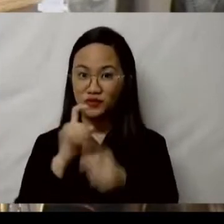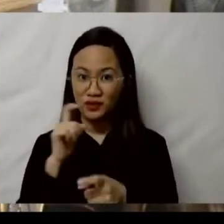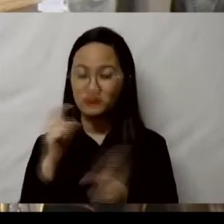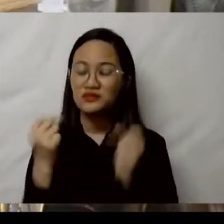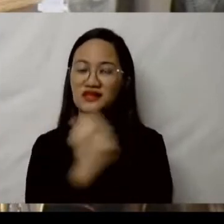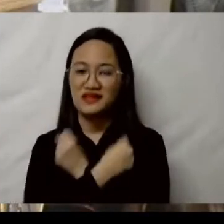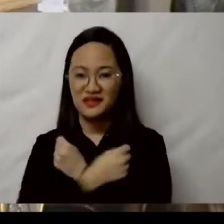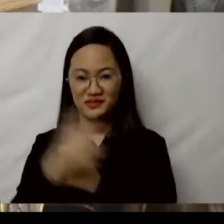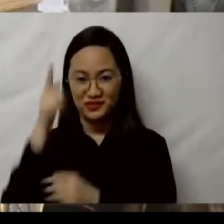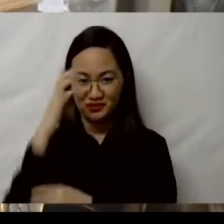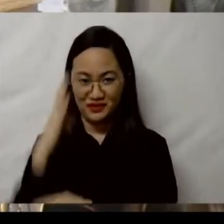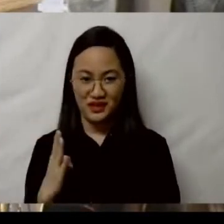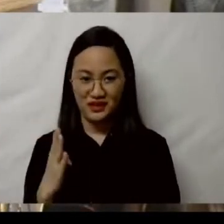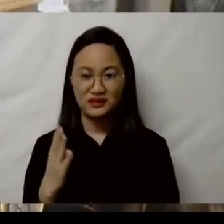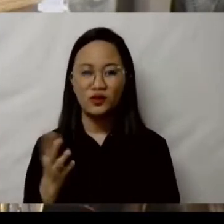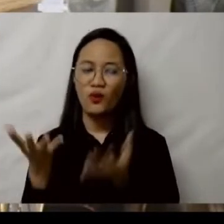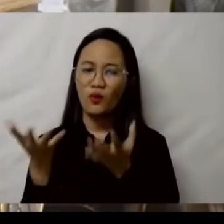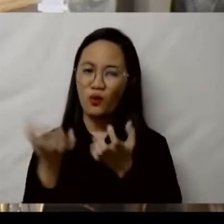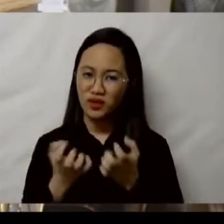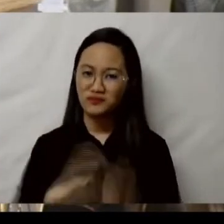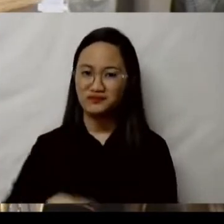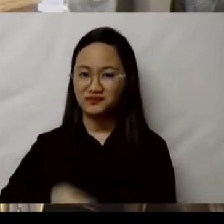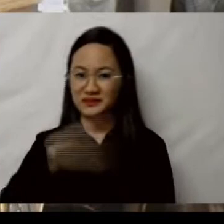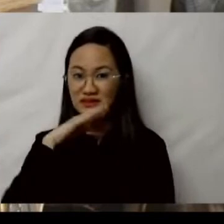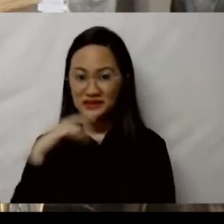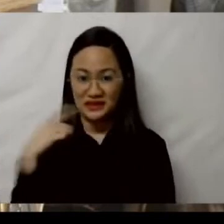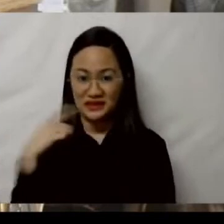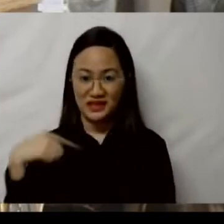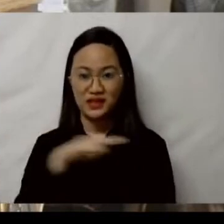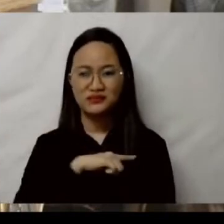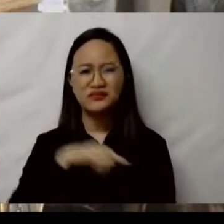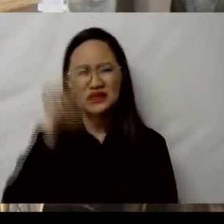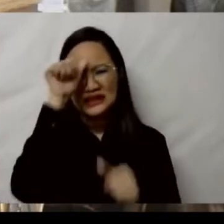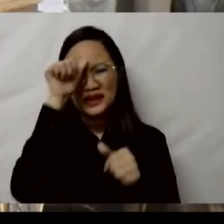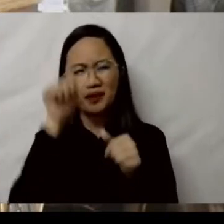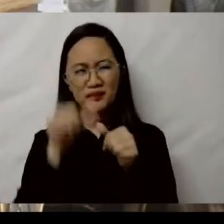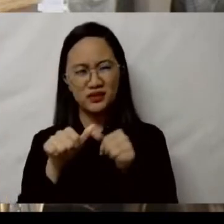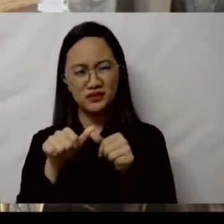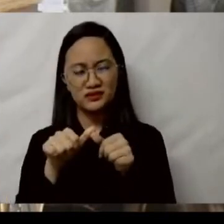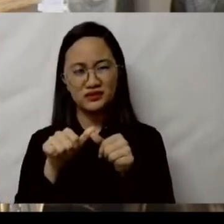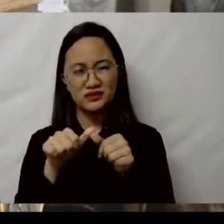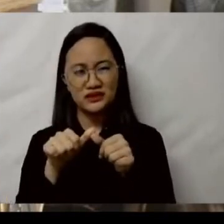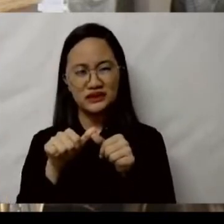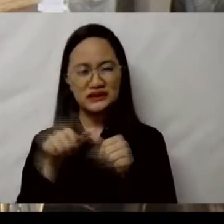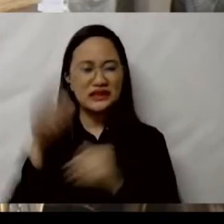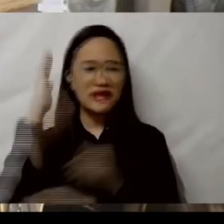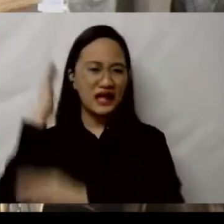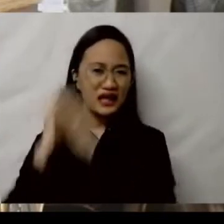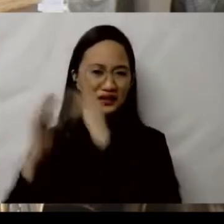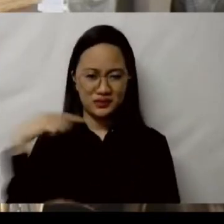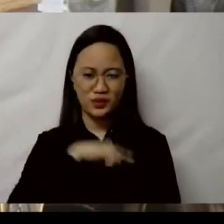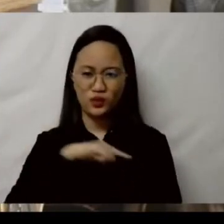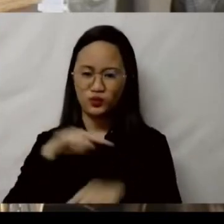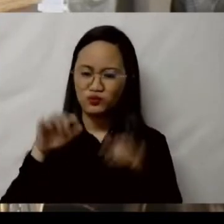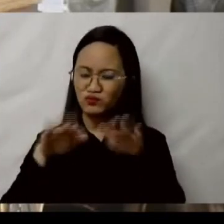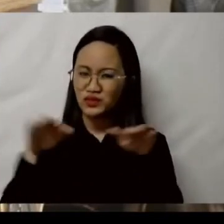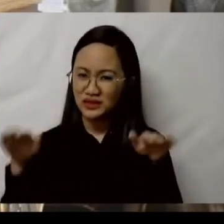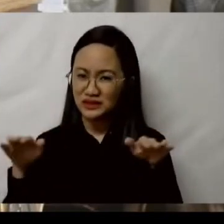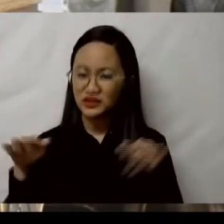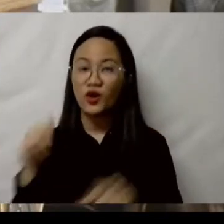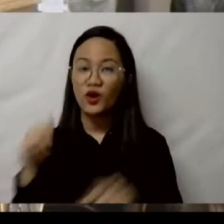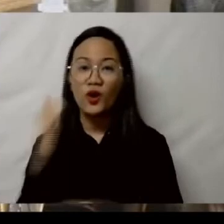tayo. Naalala ko nung bata kami, mga magkakapatid, we always would have a picnic kasi malapit kami